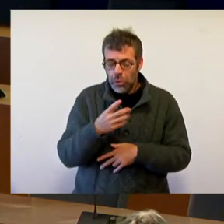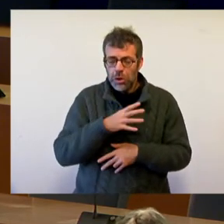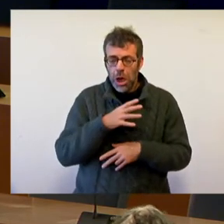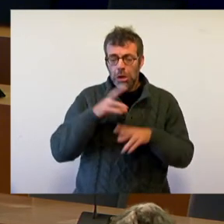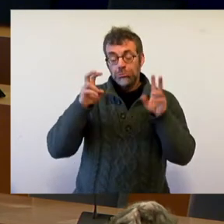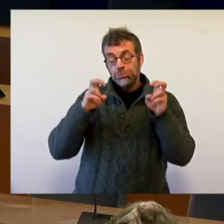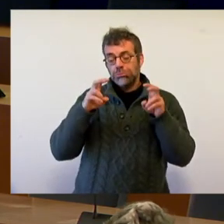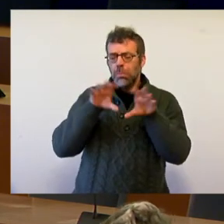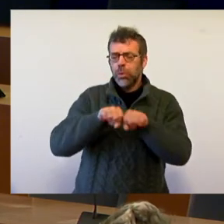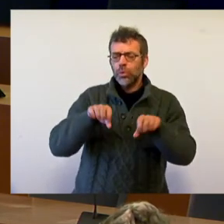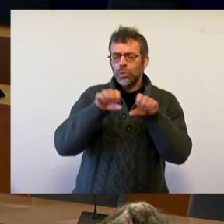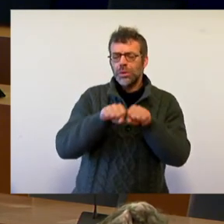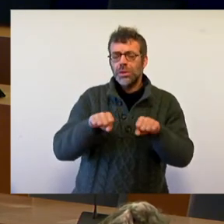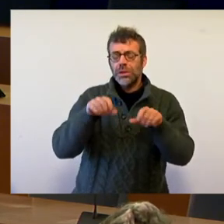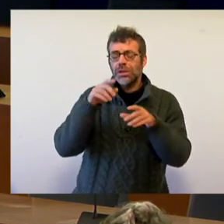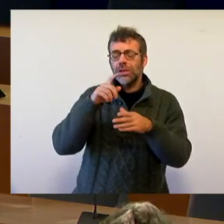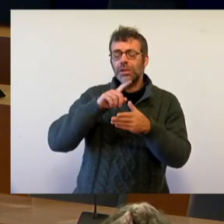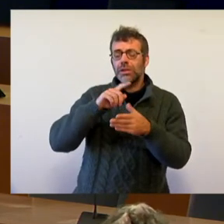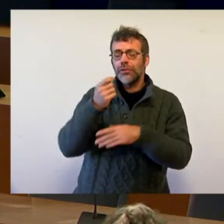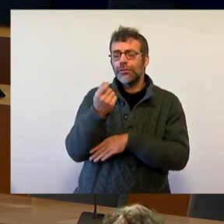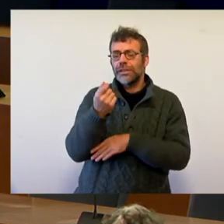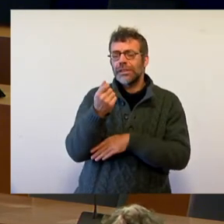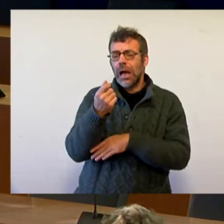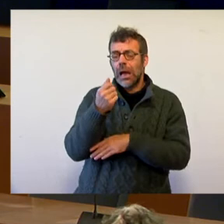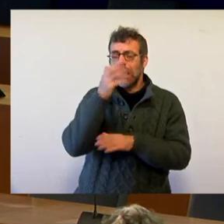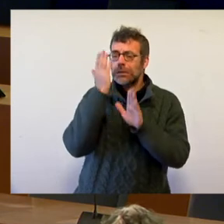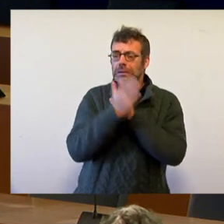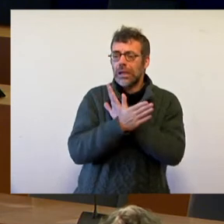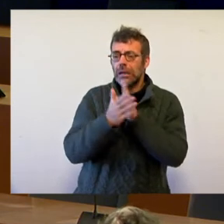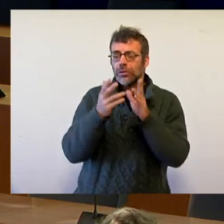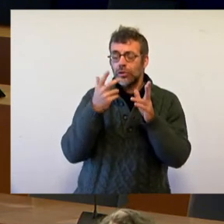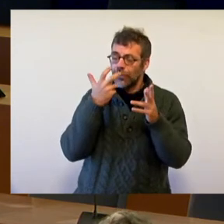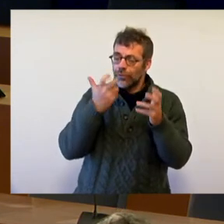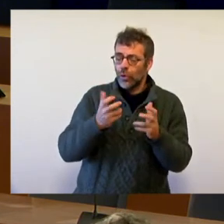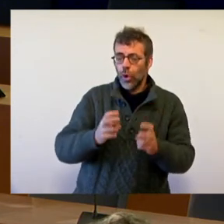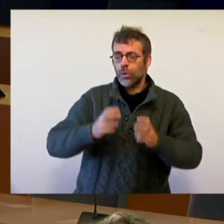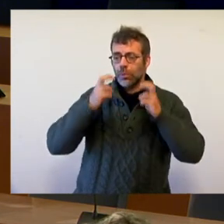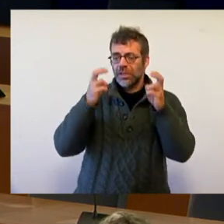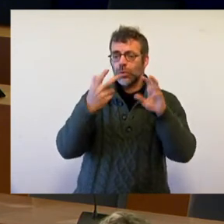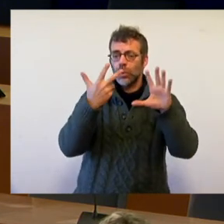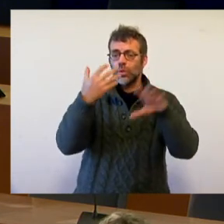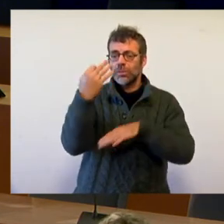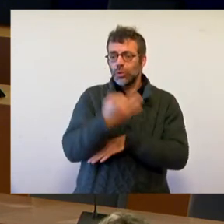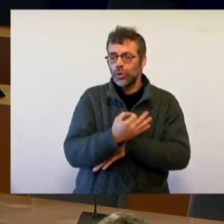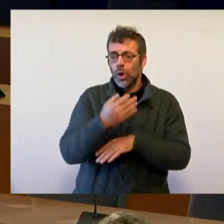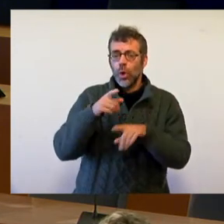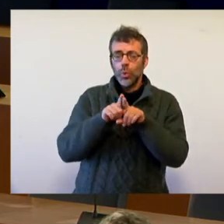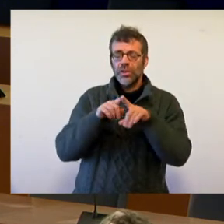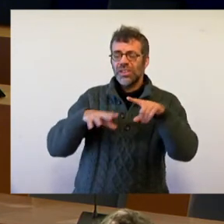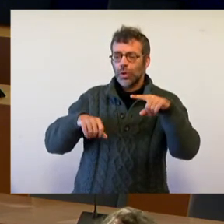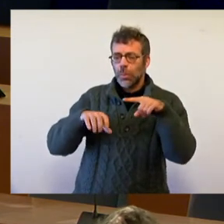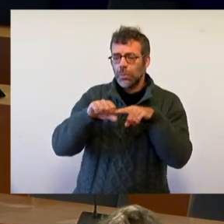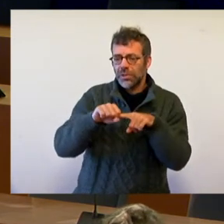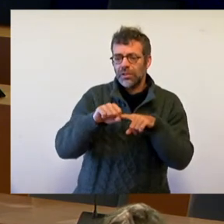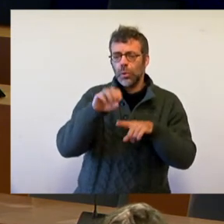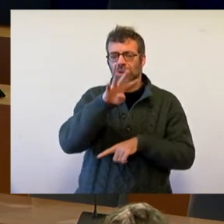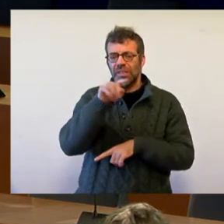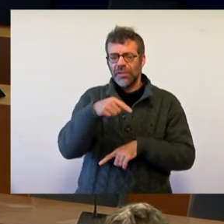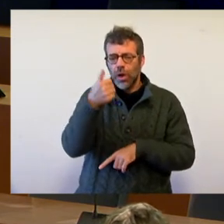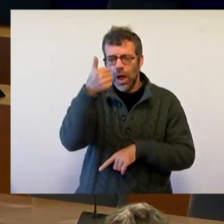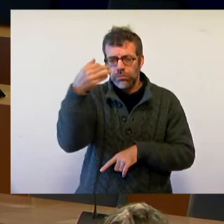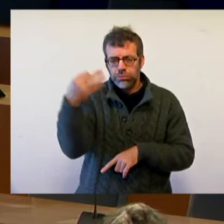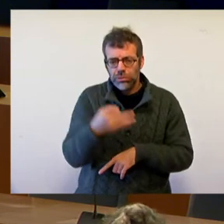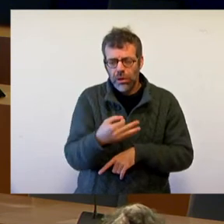produit fiscal direct de 2,8%, une augmentation des dotations et compensations de